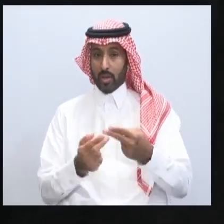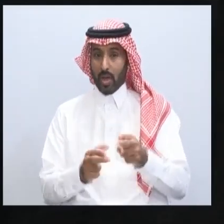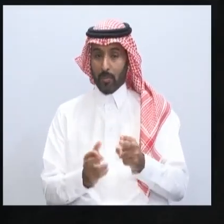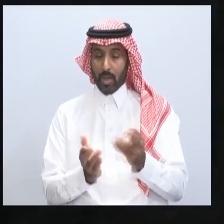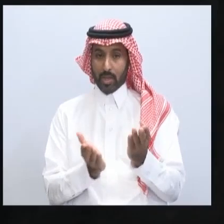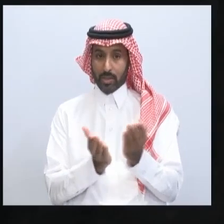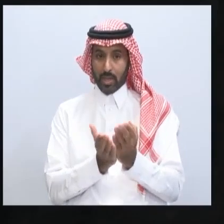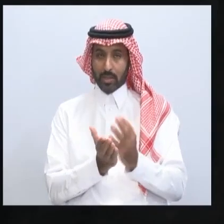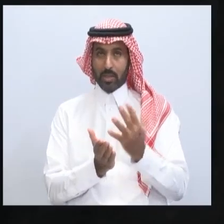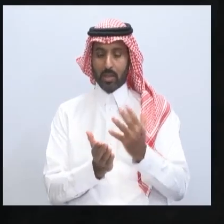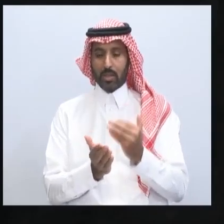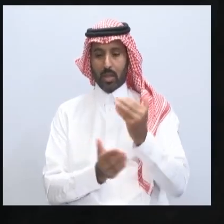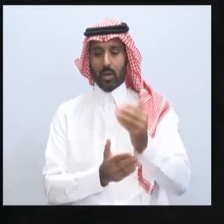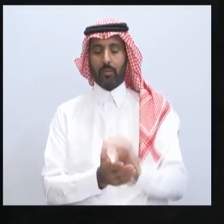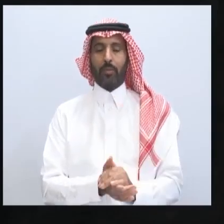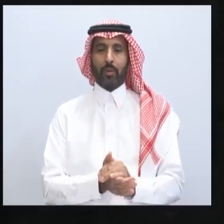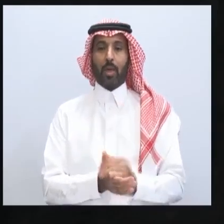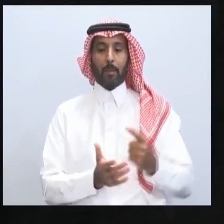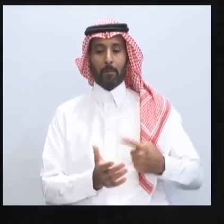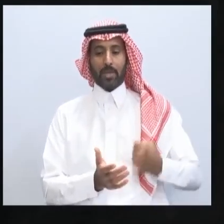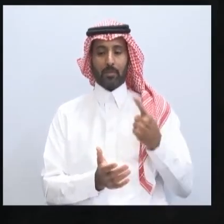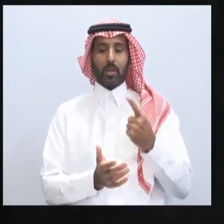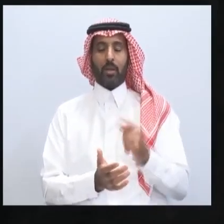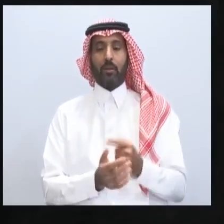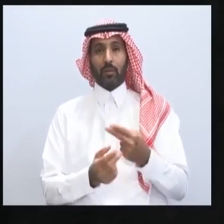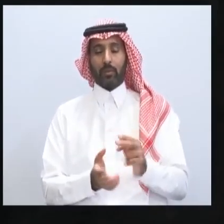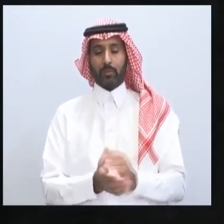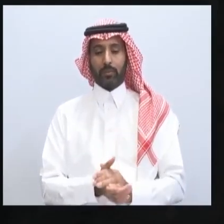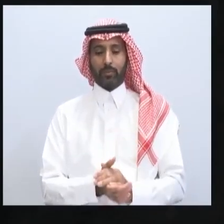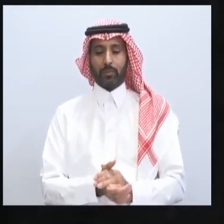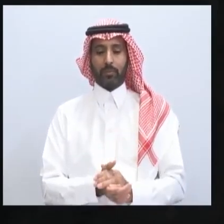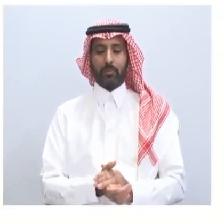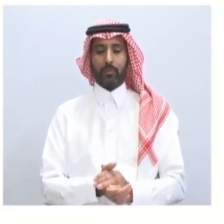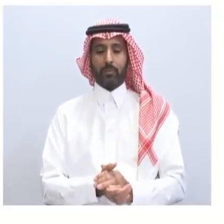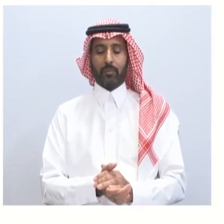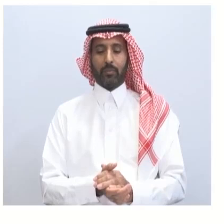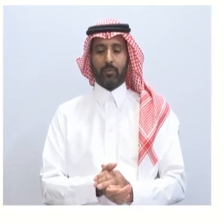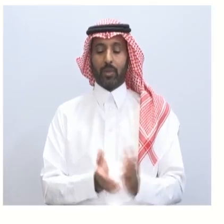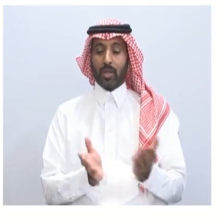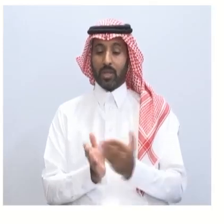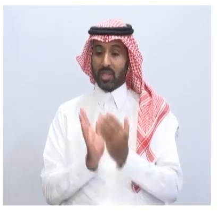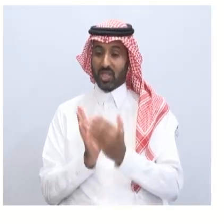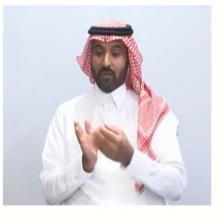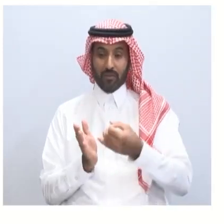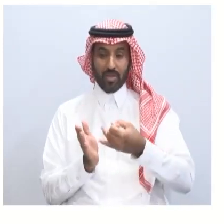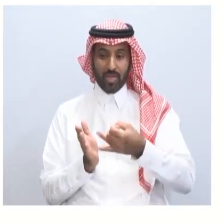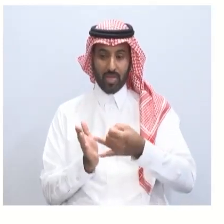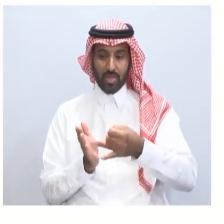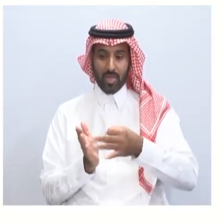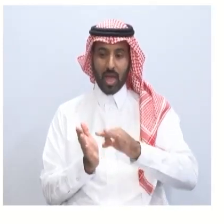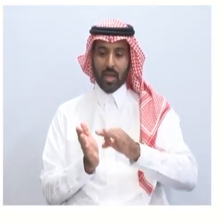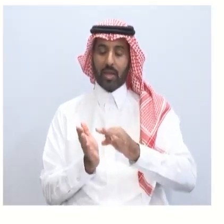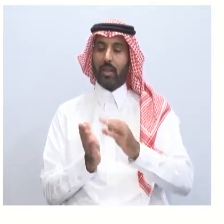درس جديد ان شاء الله بسم الله فلنبدا الصف والمرحله